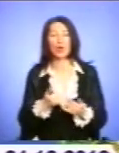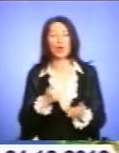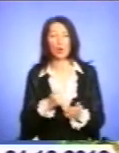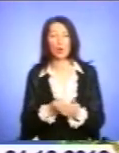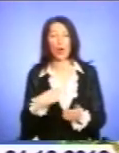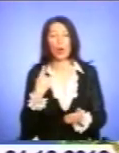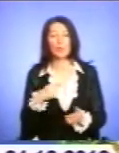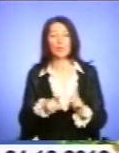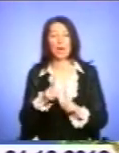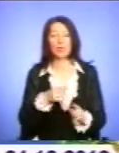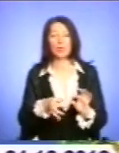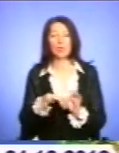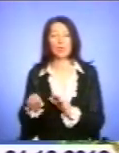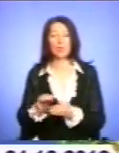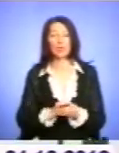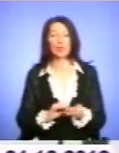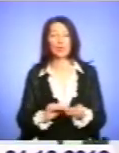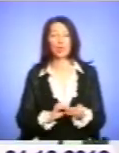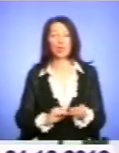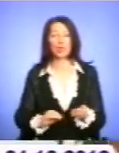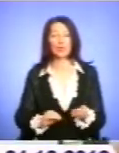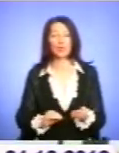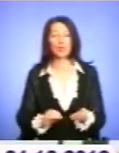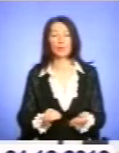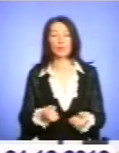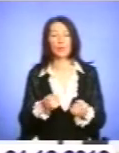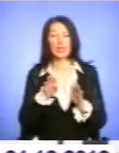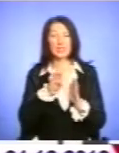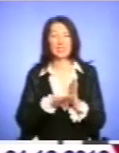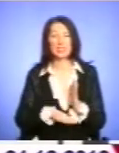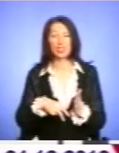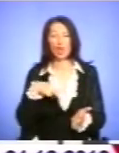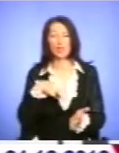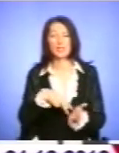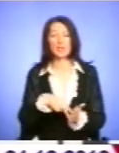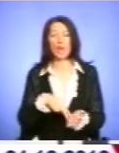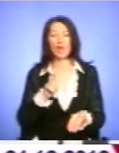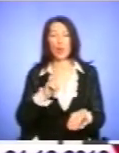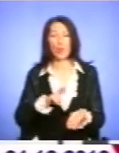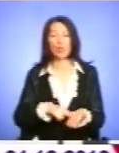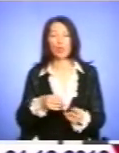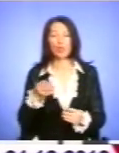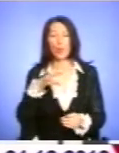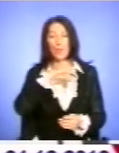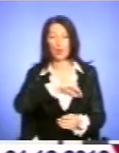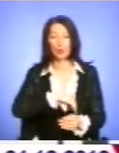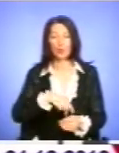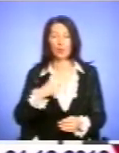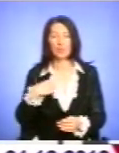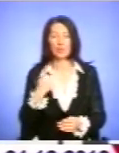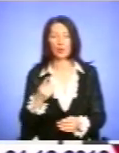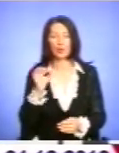ради. Деталі у сюжеті. Знижена ставка податку на прибуток з 21%